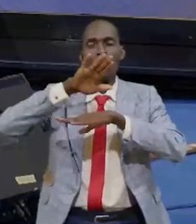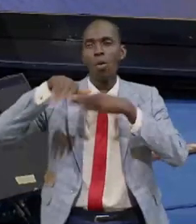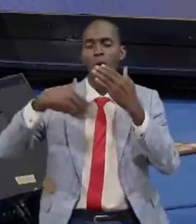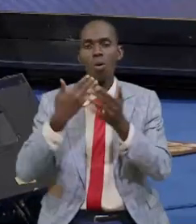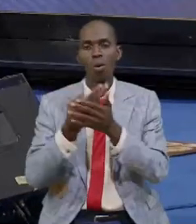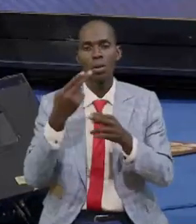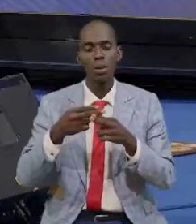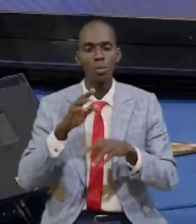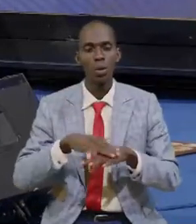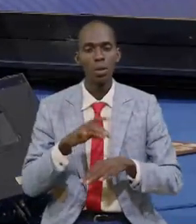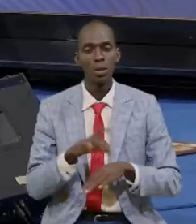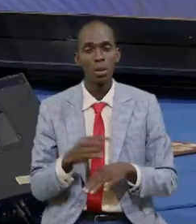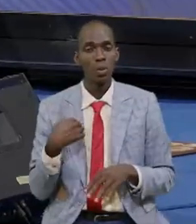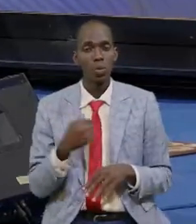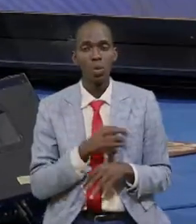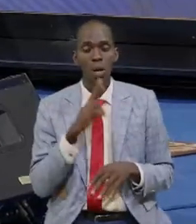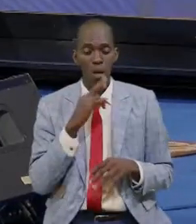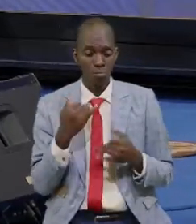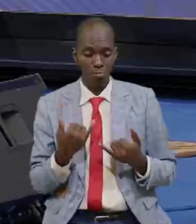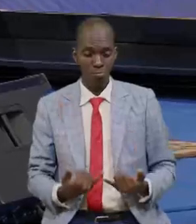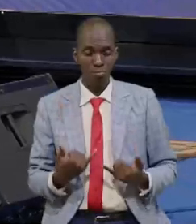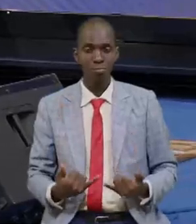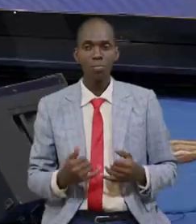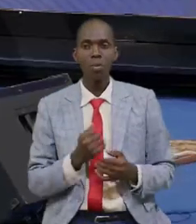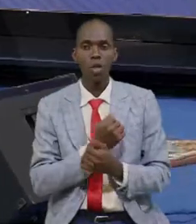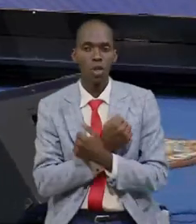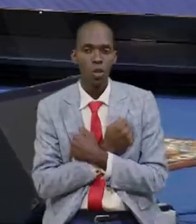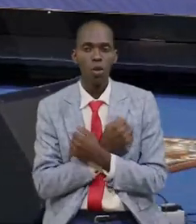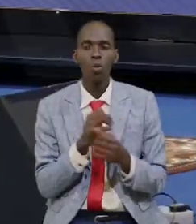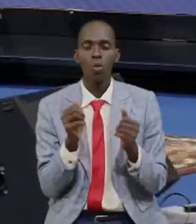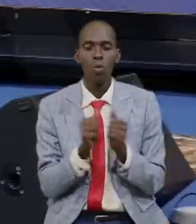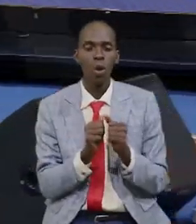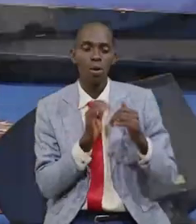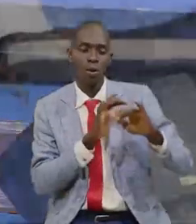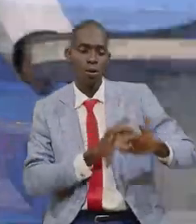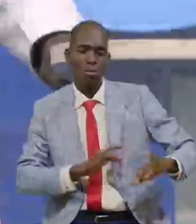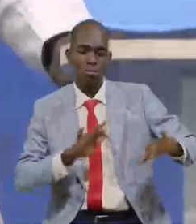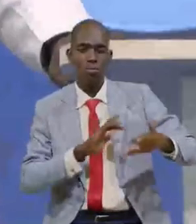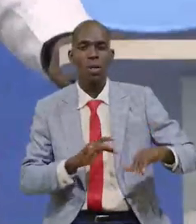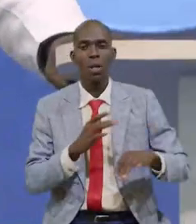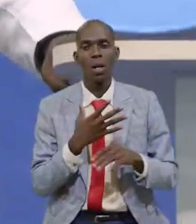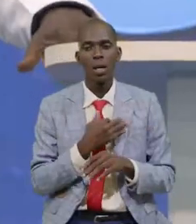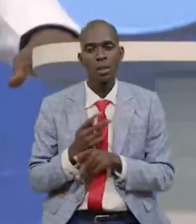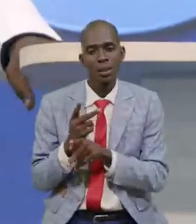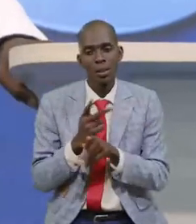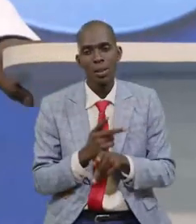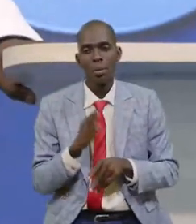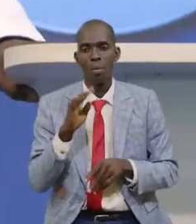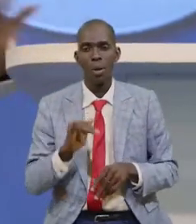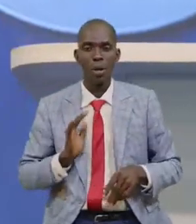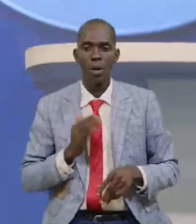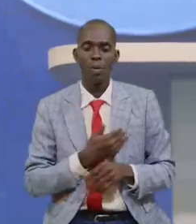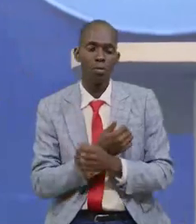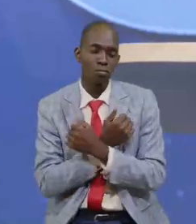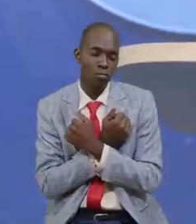Deux, c'est actuellement aimé avec compassion et soin par notre cher